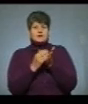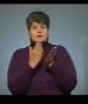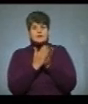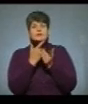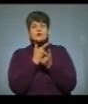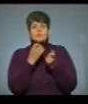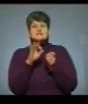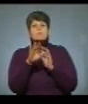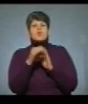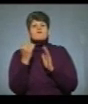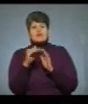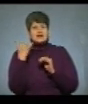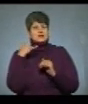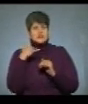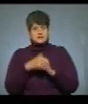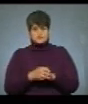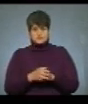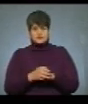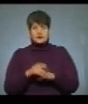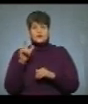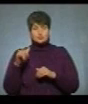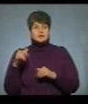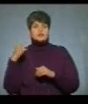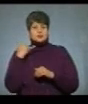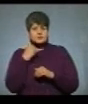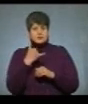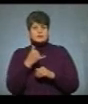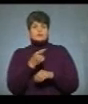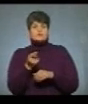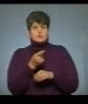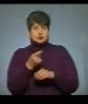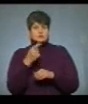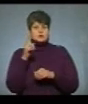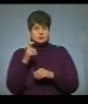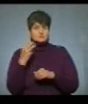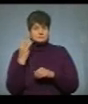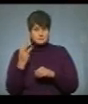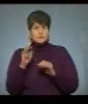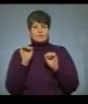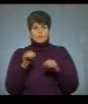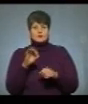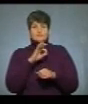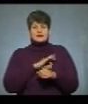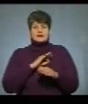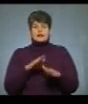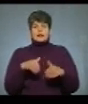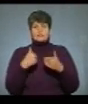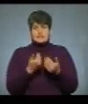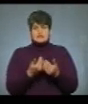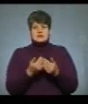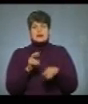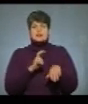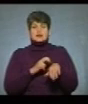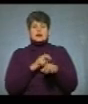інформація про виклики. Пацієнти, які телефонуватимуть до тернопільських диспетчерів швидкої, можуть скористатися рекомендаціями